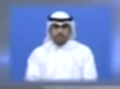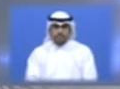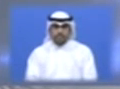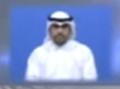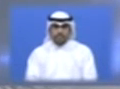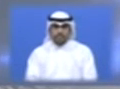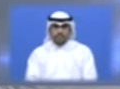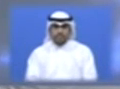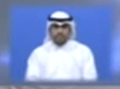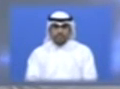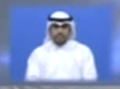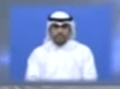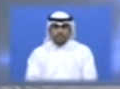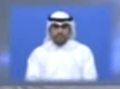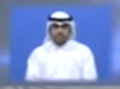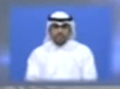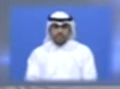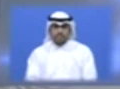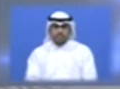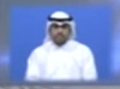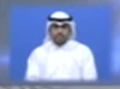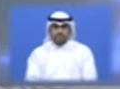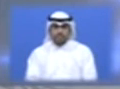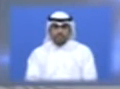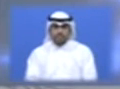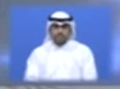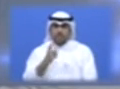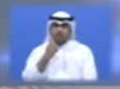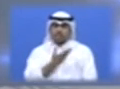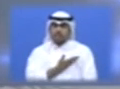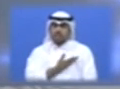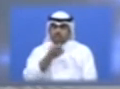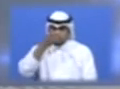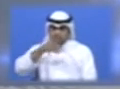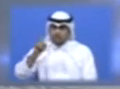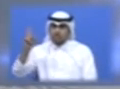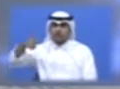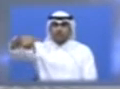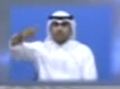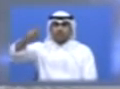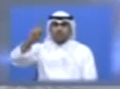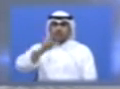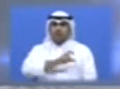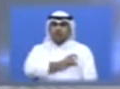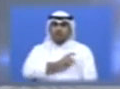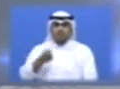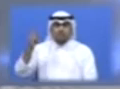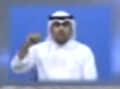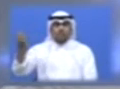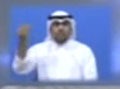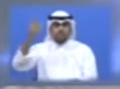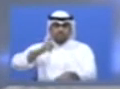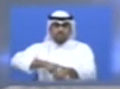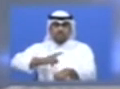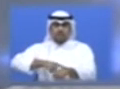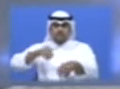إبراهيم القليش أرملة عبد الله عيسى عبد الله المطر عن عمر يناهز 61، وسيوارى جثمان والثرى